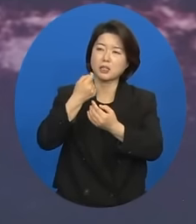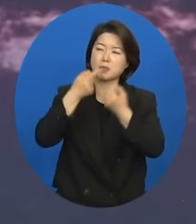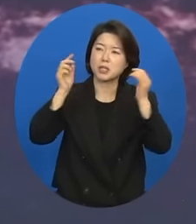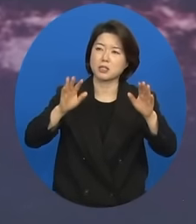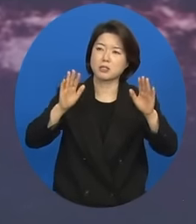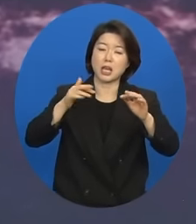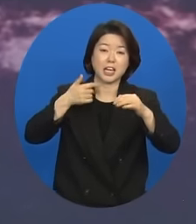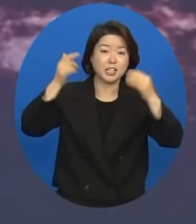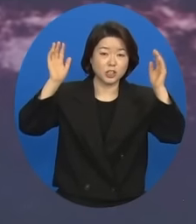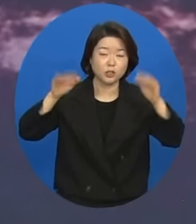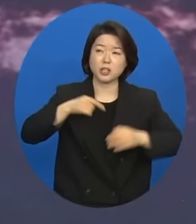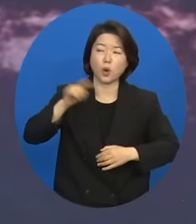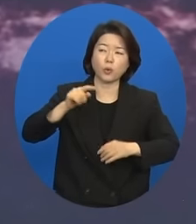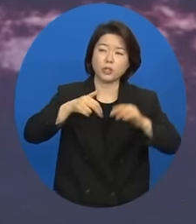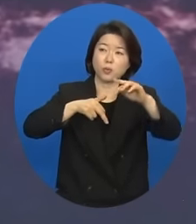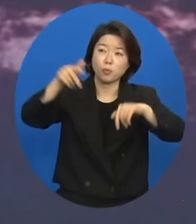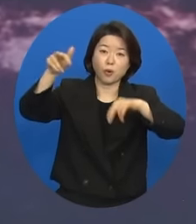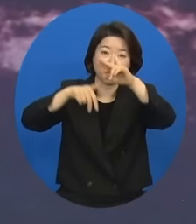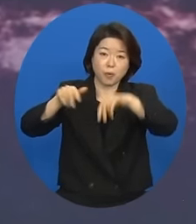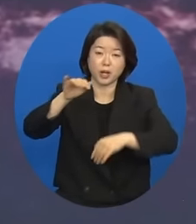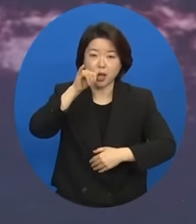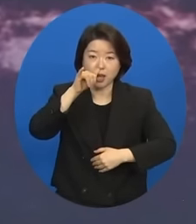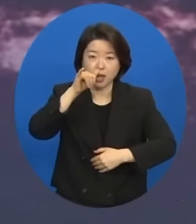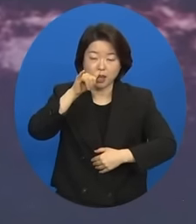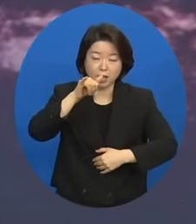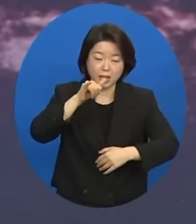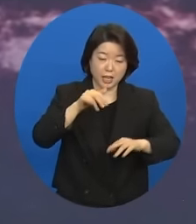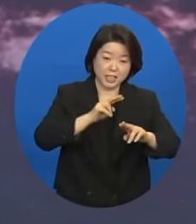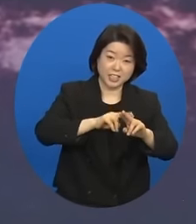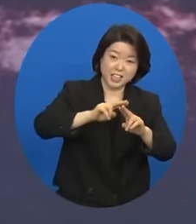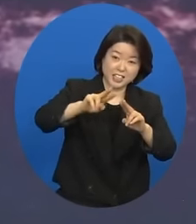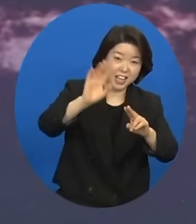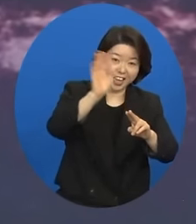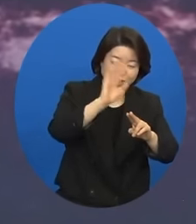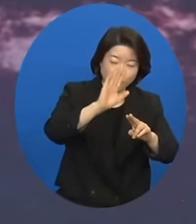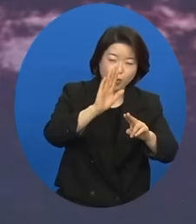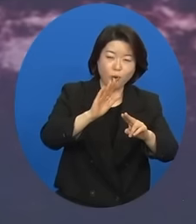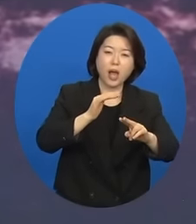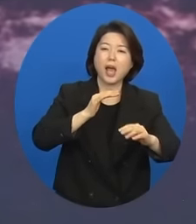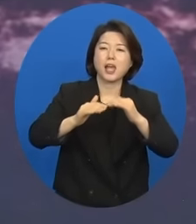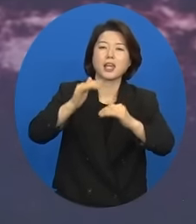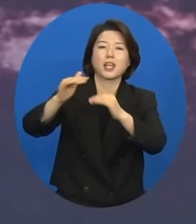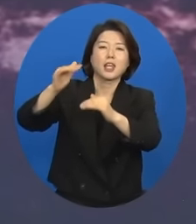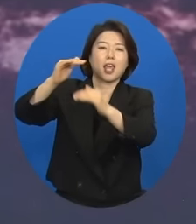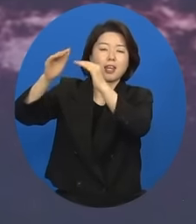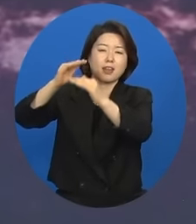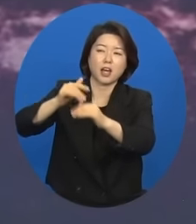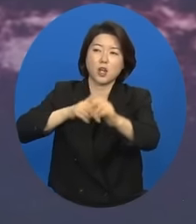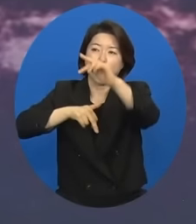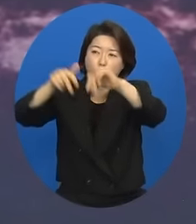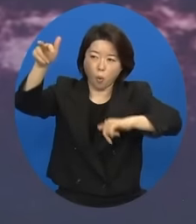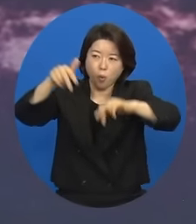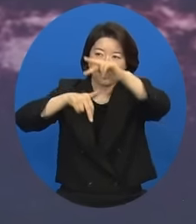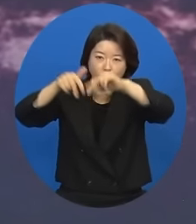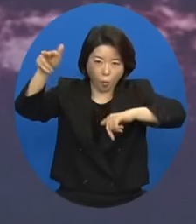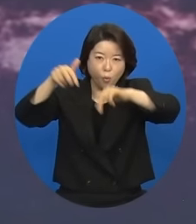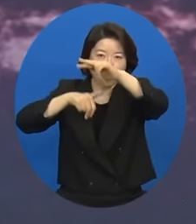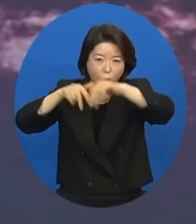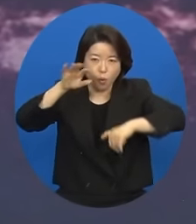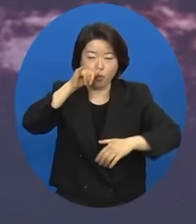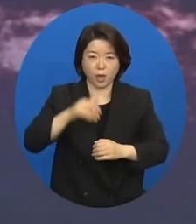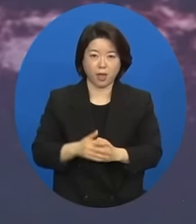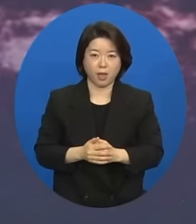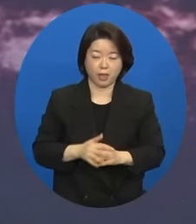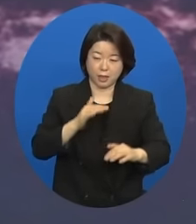내리라 갔다고 했어요 사다리 아니라고 말씀드렸어요 사다리 아니고 계단 위에 오르락 내리라 그죠 계단